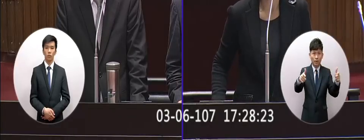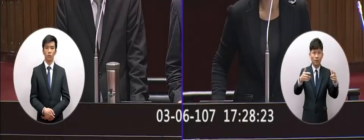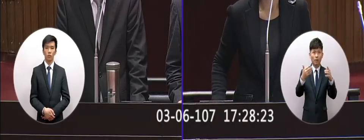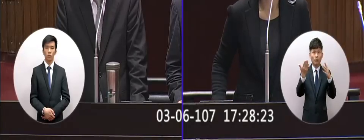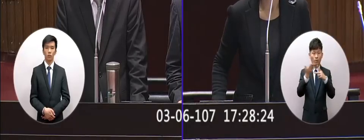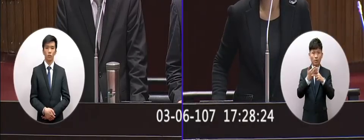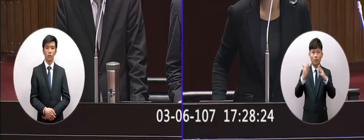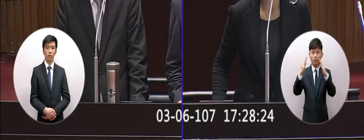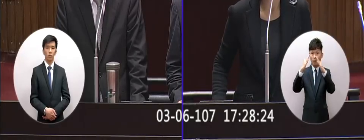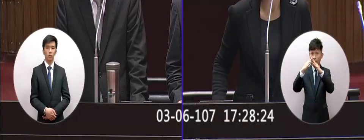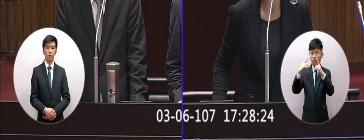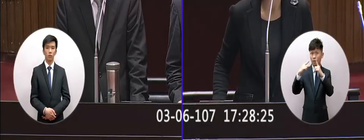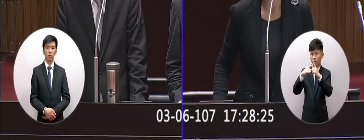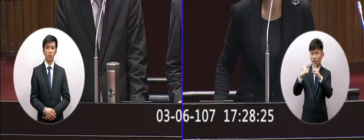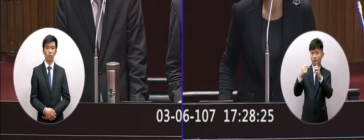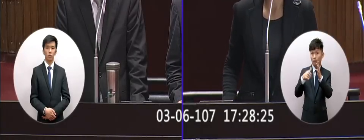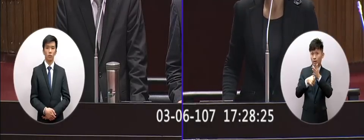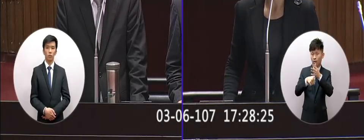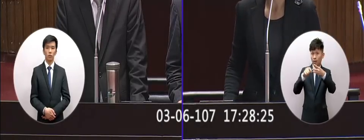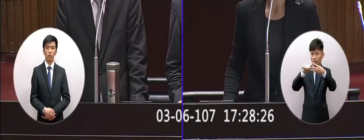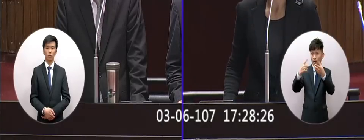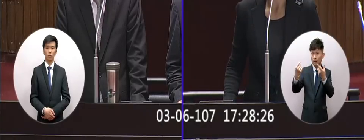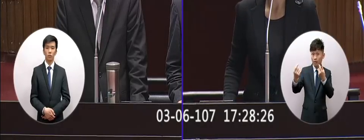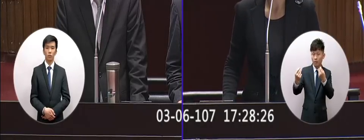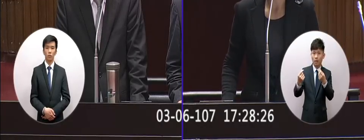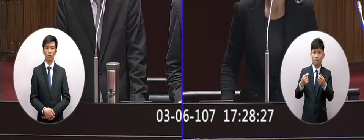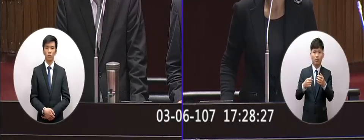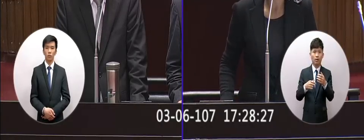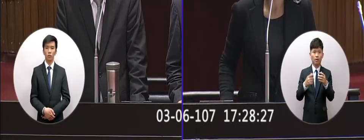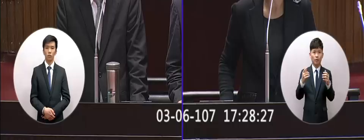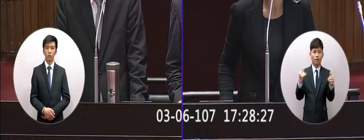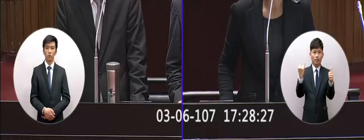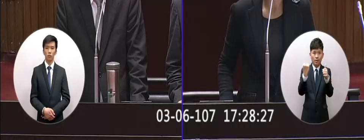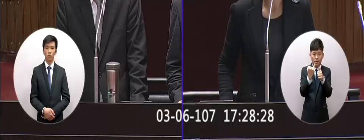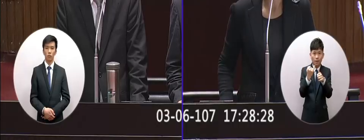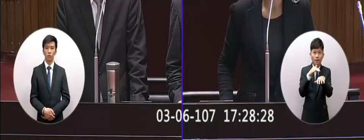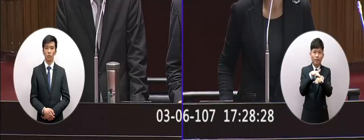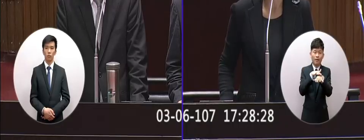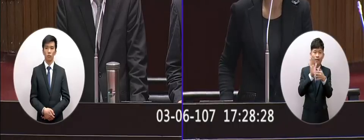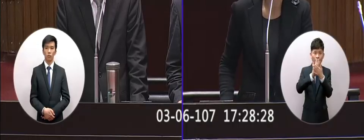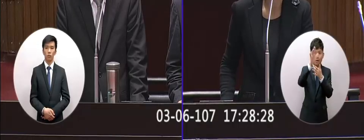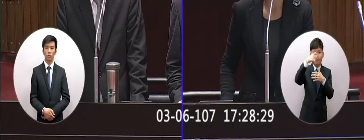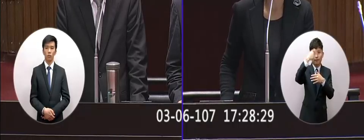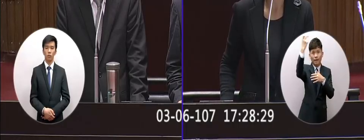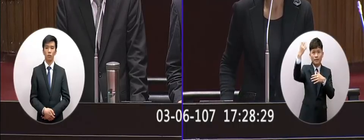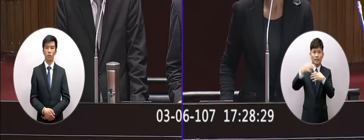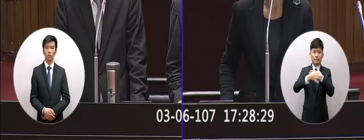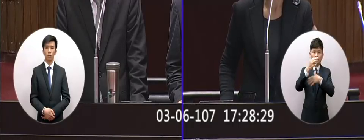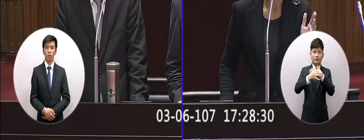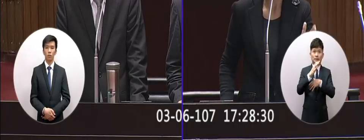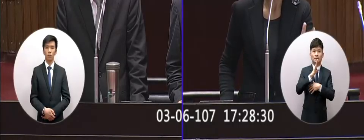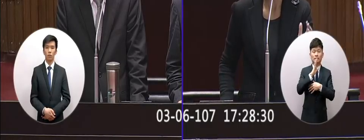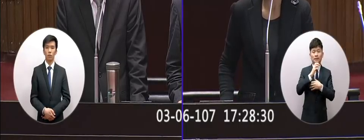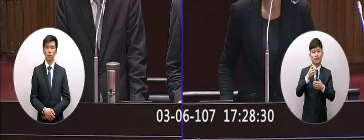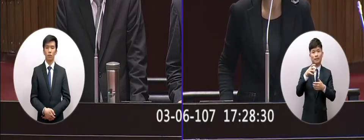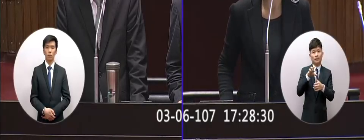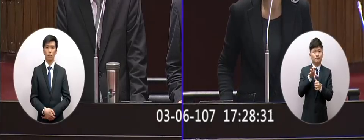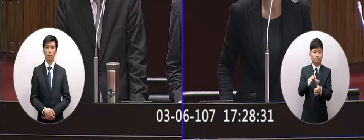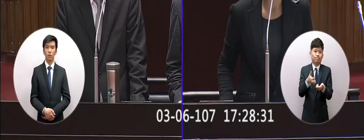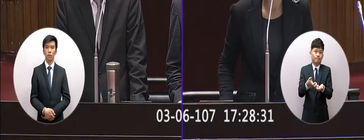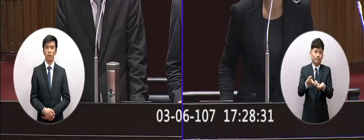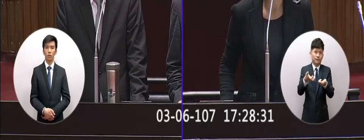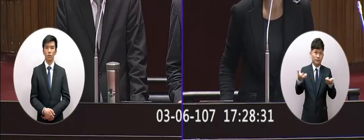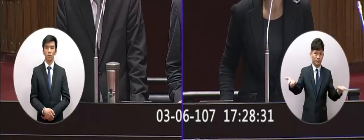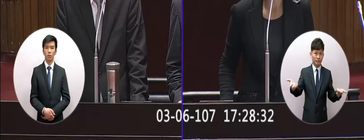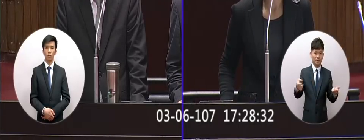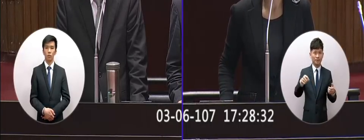姓，有的是男女相恋之后发现原来是血亲，他们就被迫分开。院长，我现在讲的不